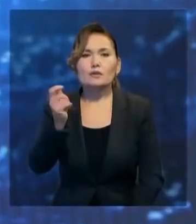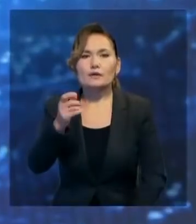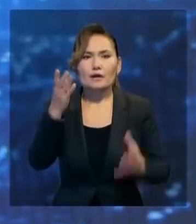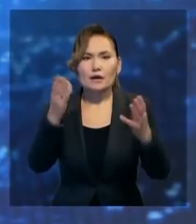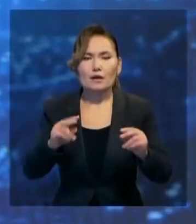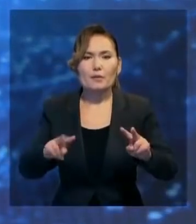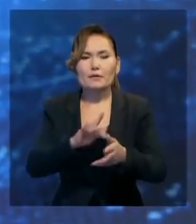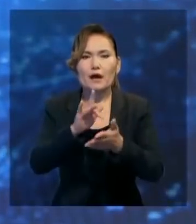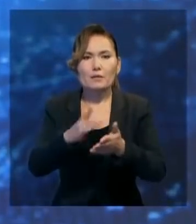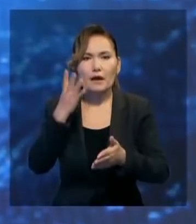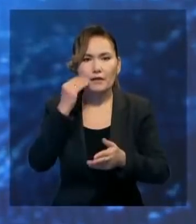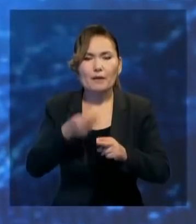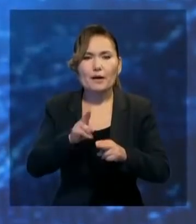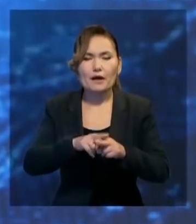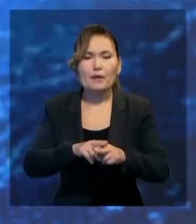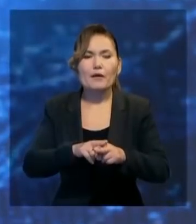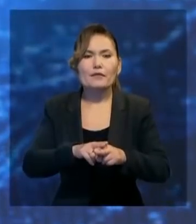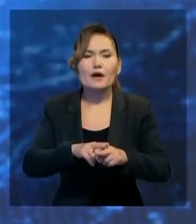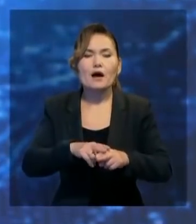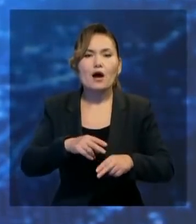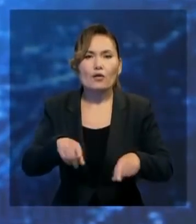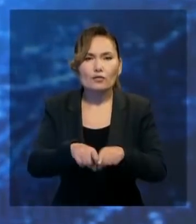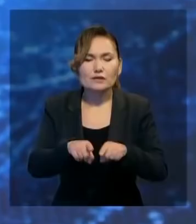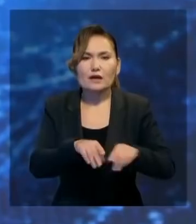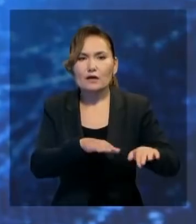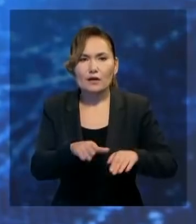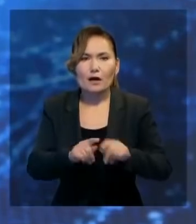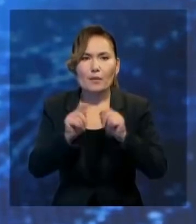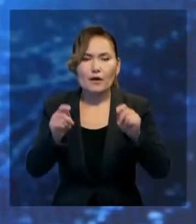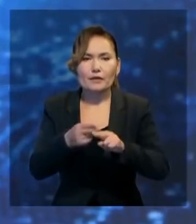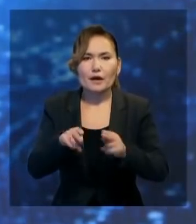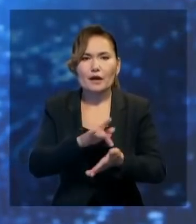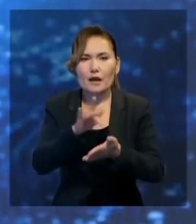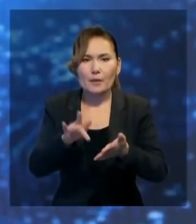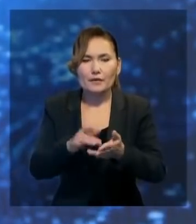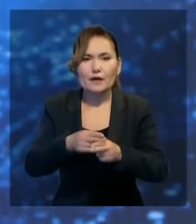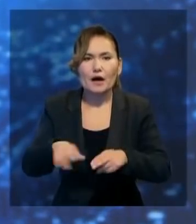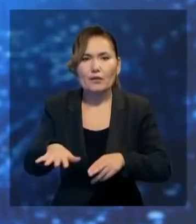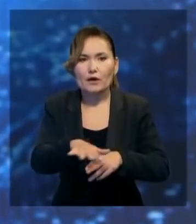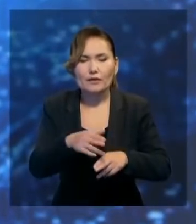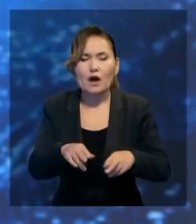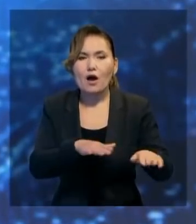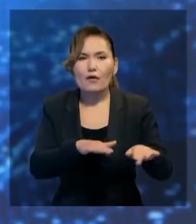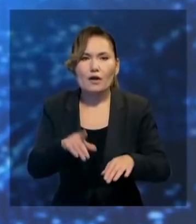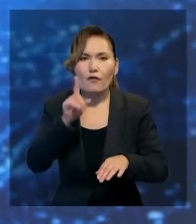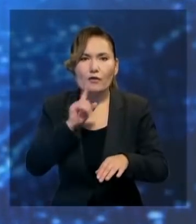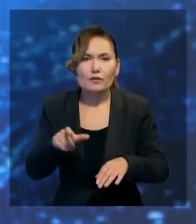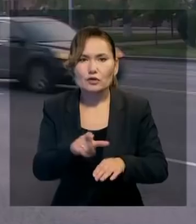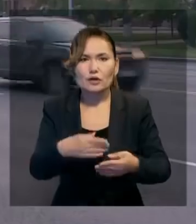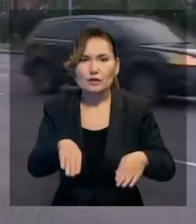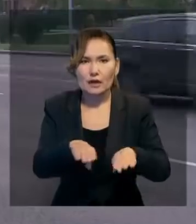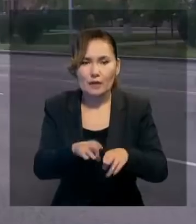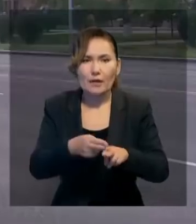Демалыс күндері Елорда мен Алматыда марафон өтеді. Осыған байланысты бұл қалалардың кей аудандарында қозғалыс уақытша